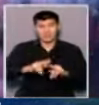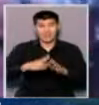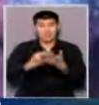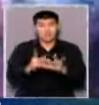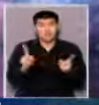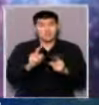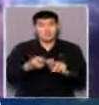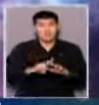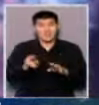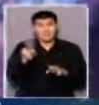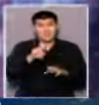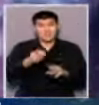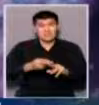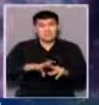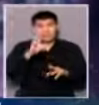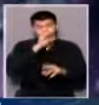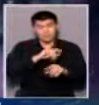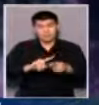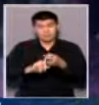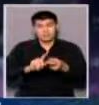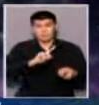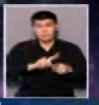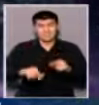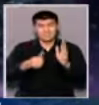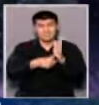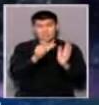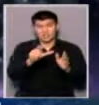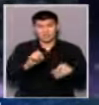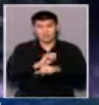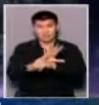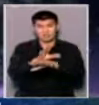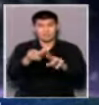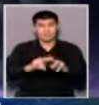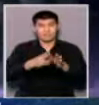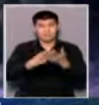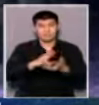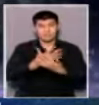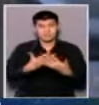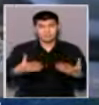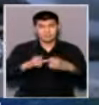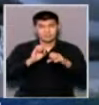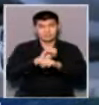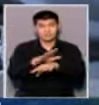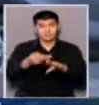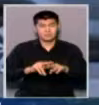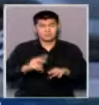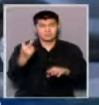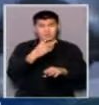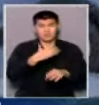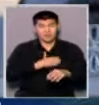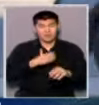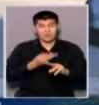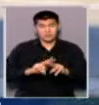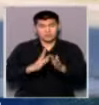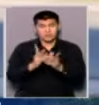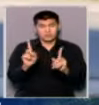А что касается дельта-штамма, то он передается сразу 6, то есть у него высокая способность к распространению. Вторая особенность